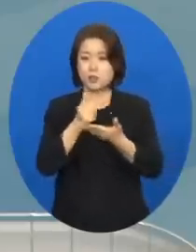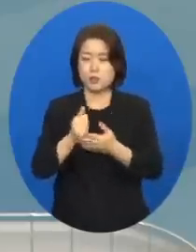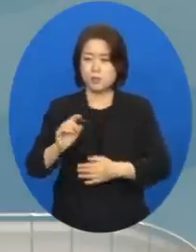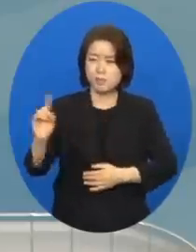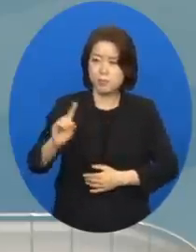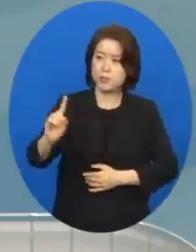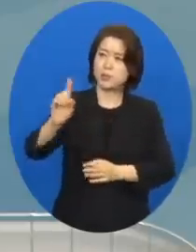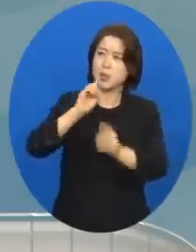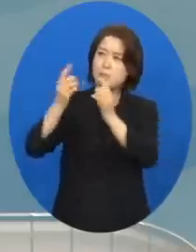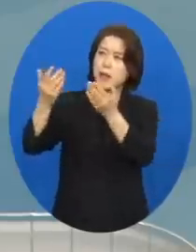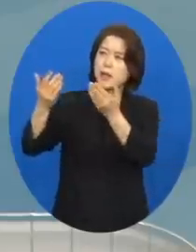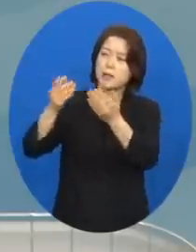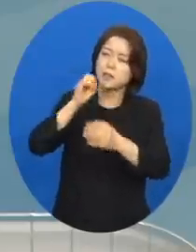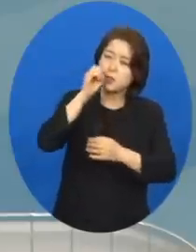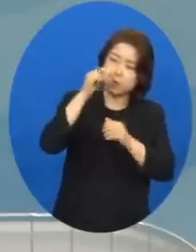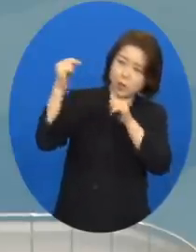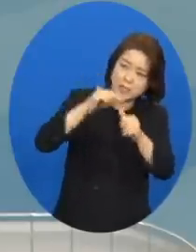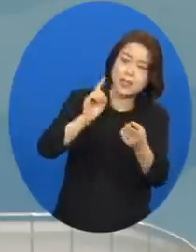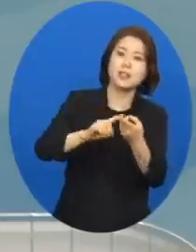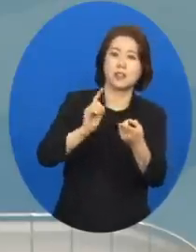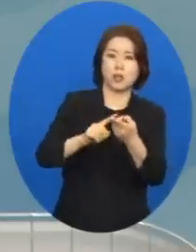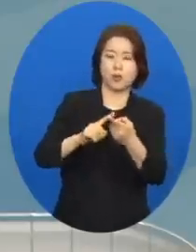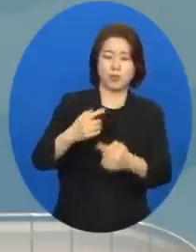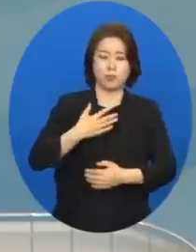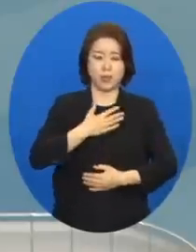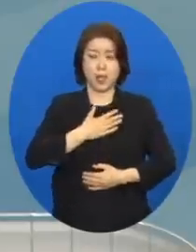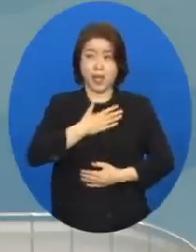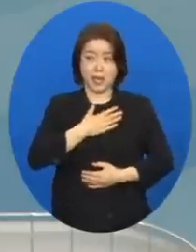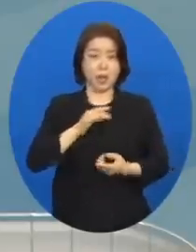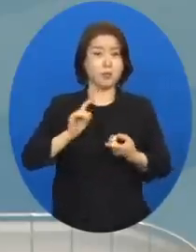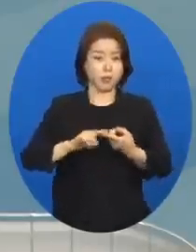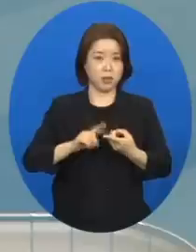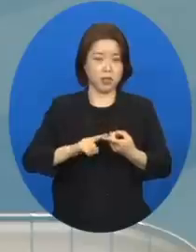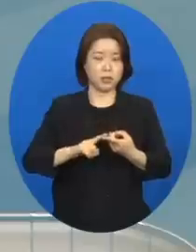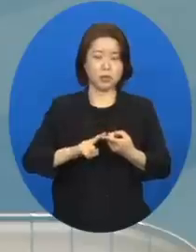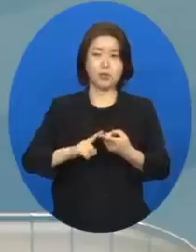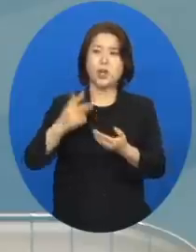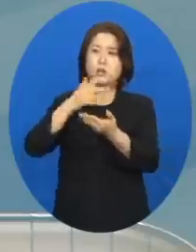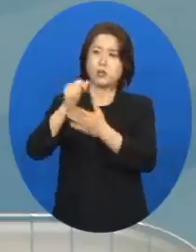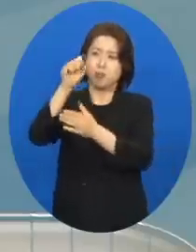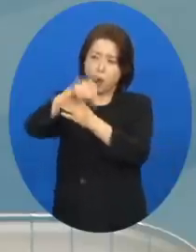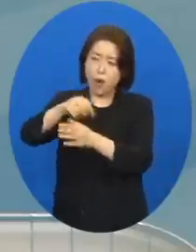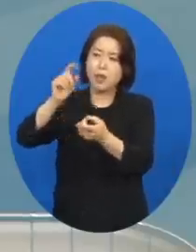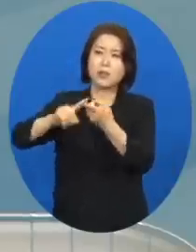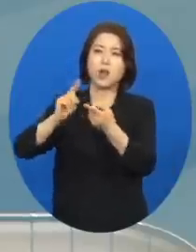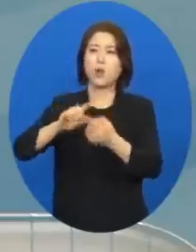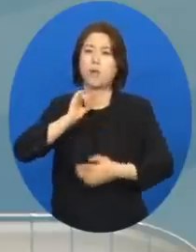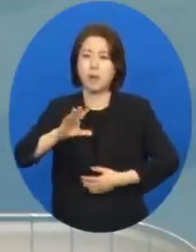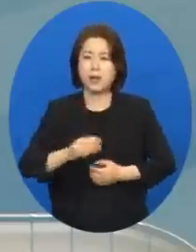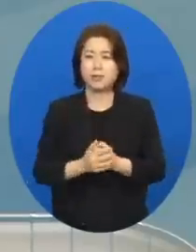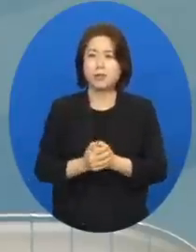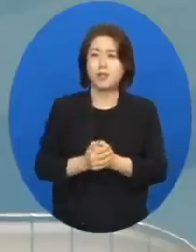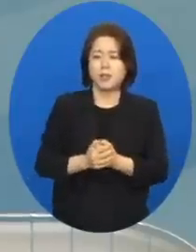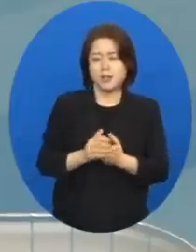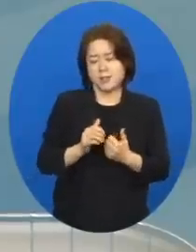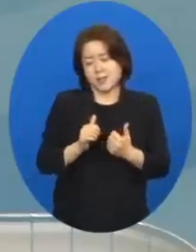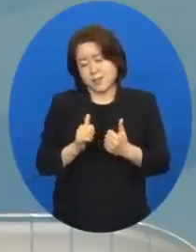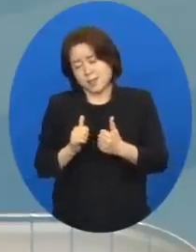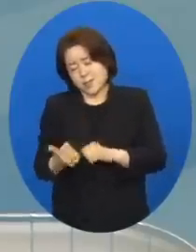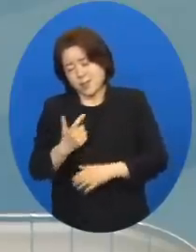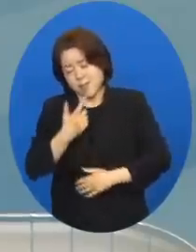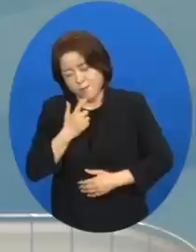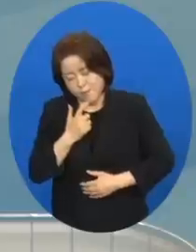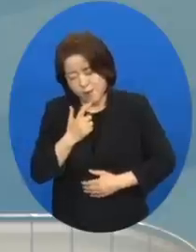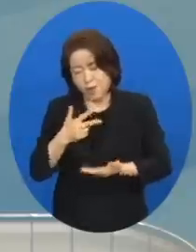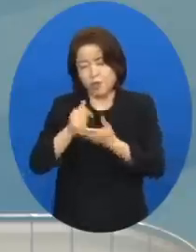무슨 말을 하게 하시든 감정조차도 주님의 허락하신 대로만 죽자고 주님만 따라가는 그